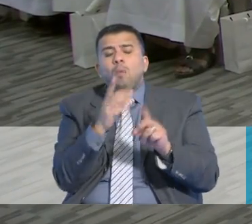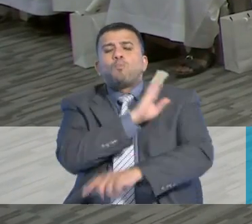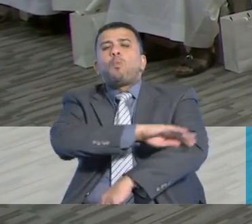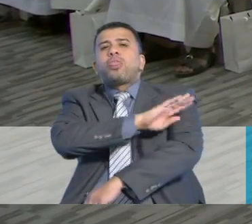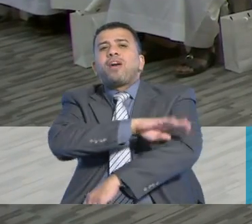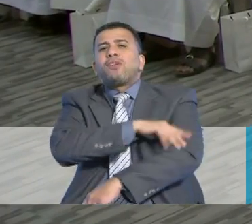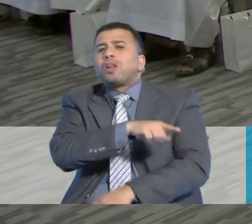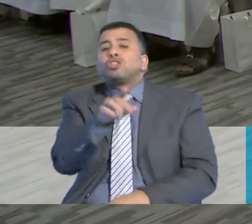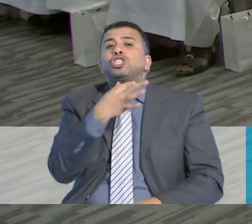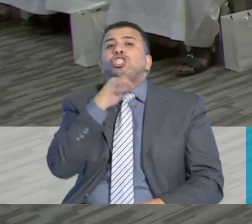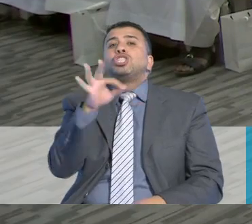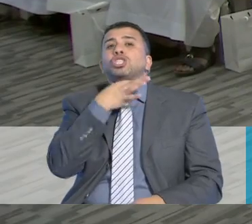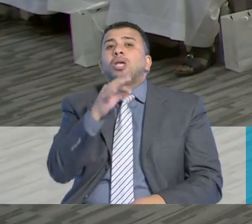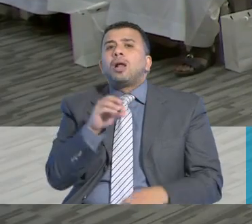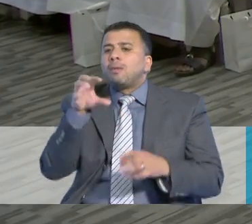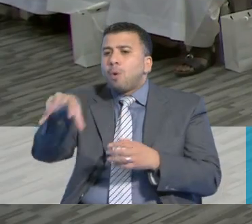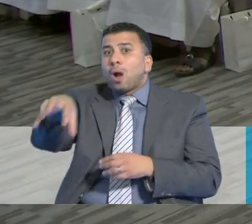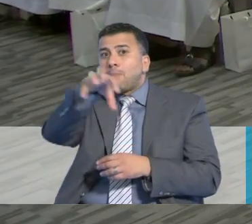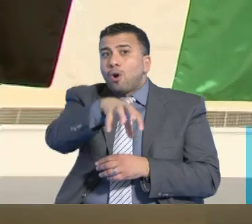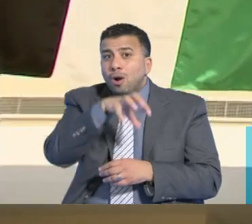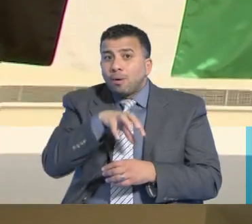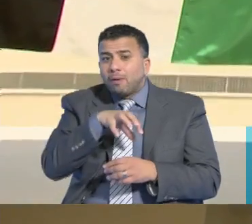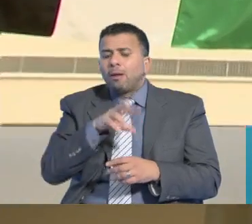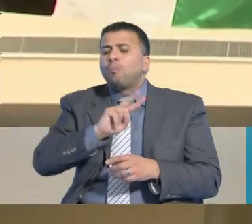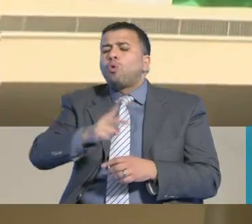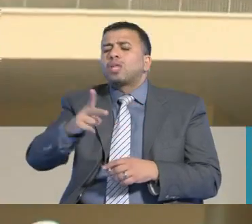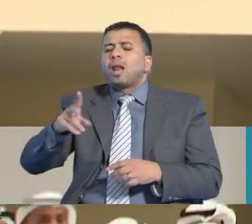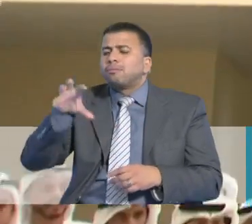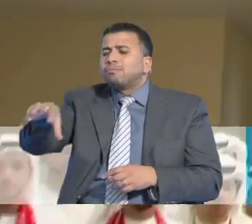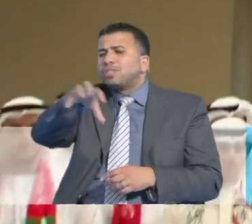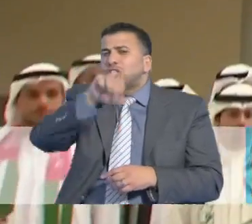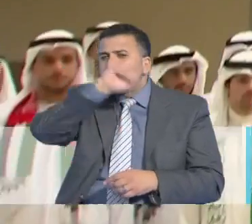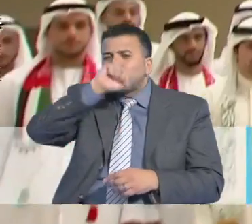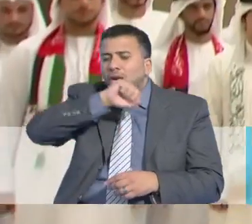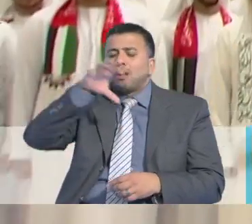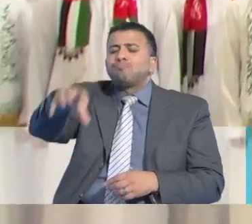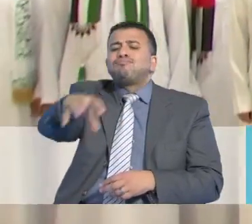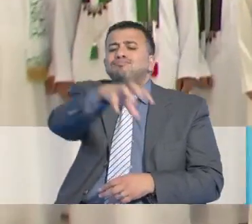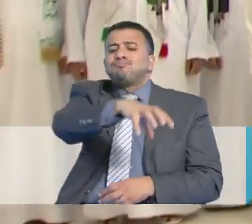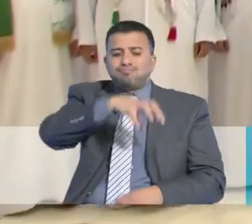جميع الموظفين الجدد في مواقعهم بمختلف مدن الإمارة.